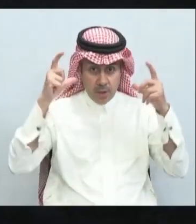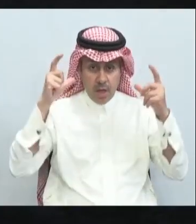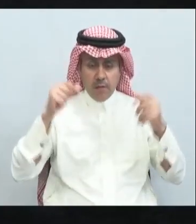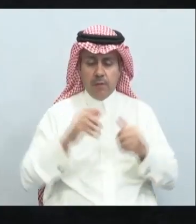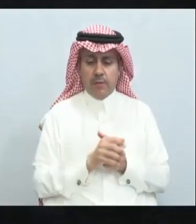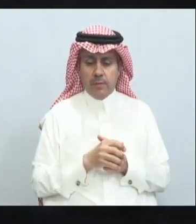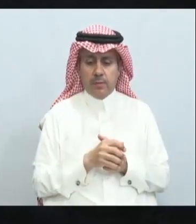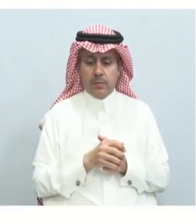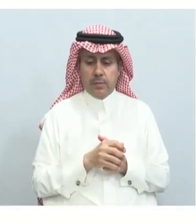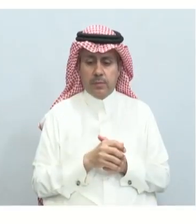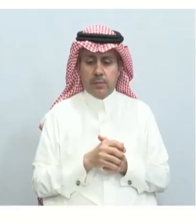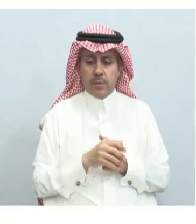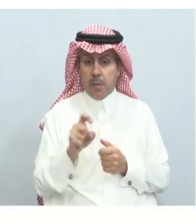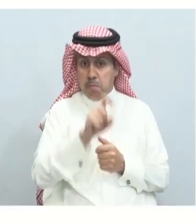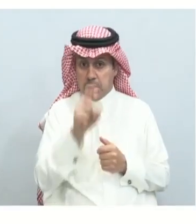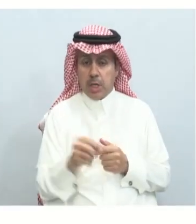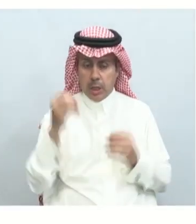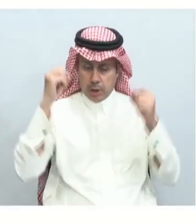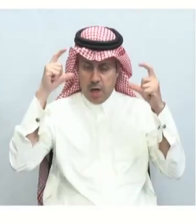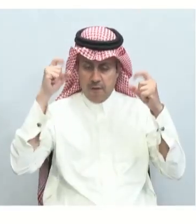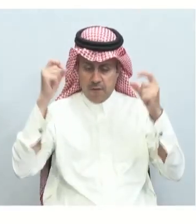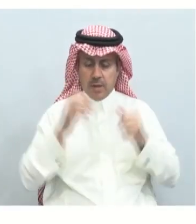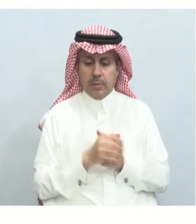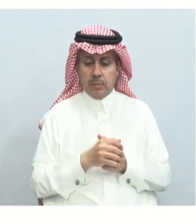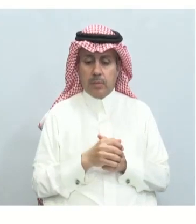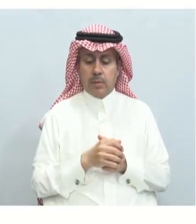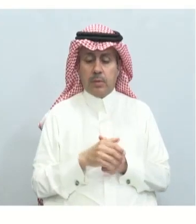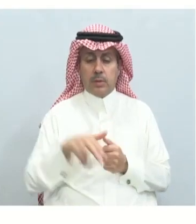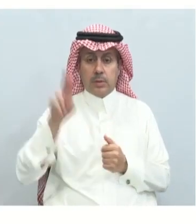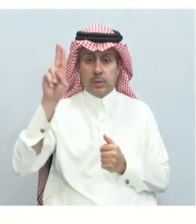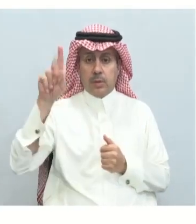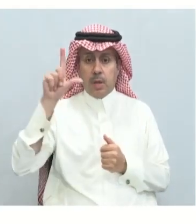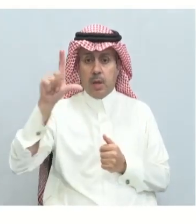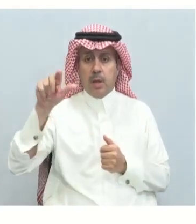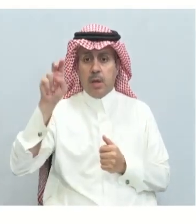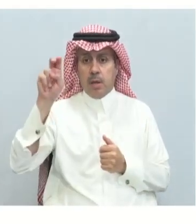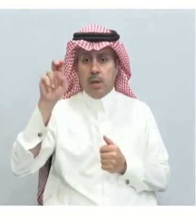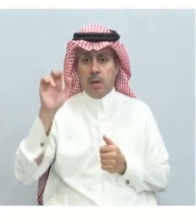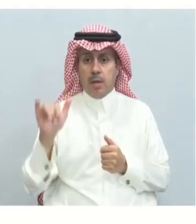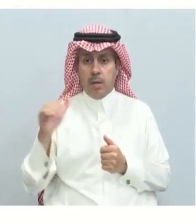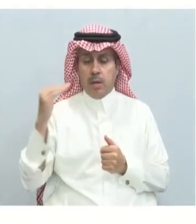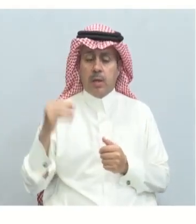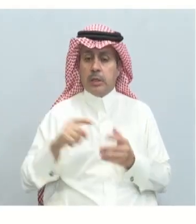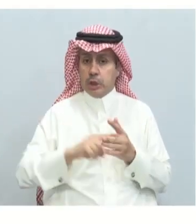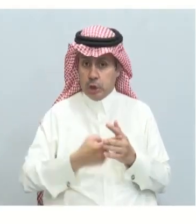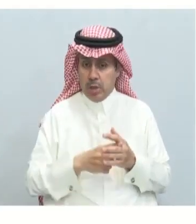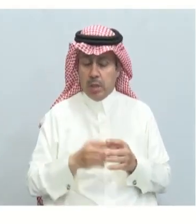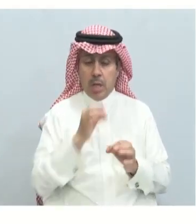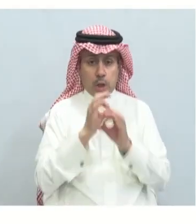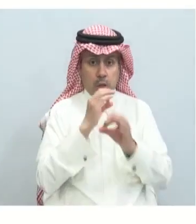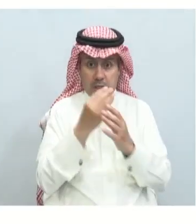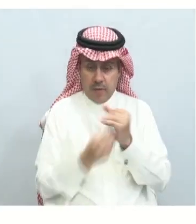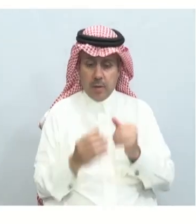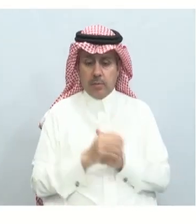على هذه المساله طريقه التلقيح الصناعي اطفال الانابيب الطريقه الاولى